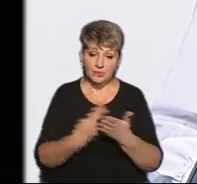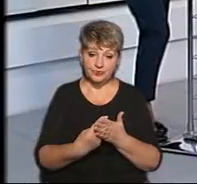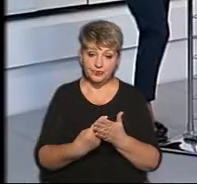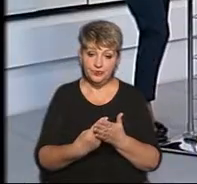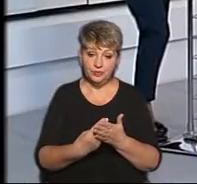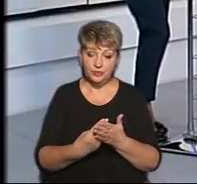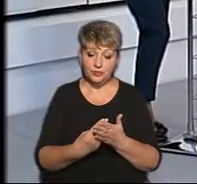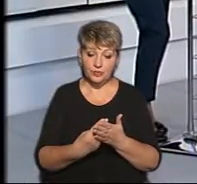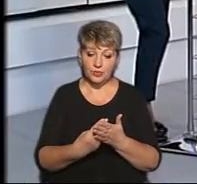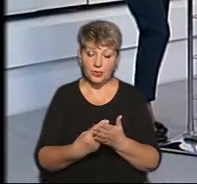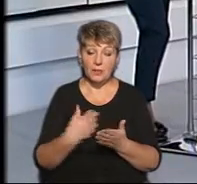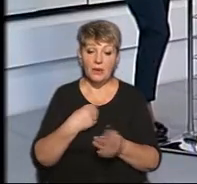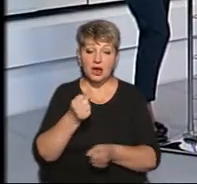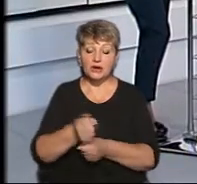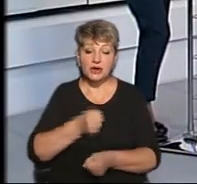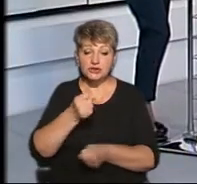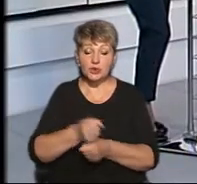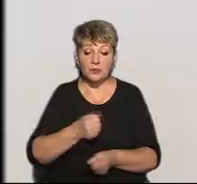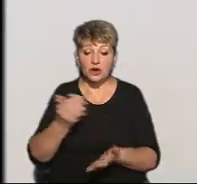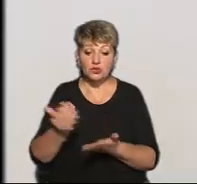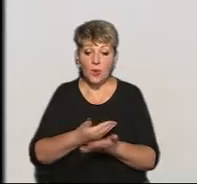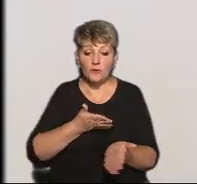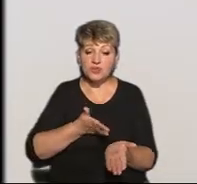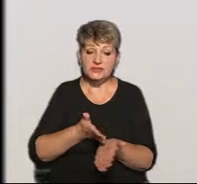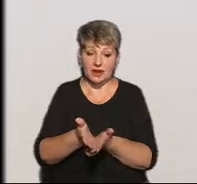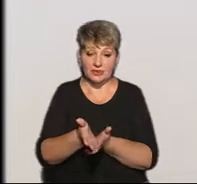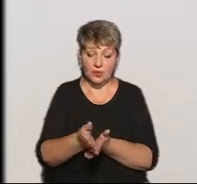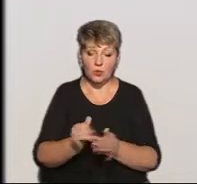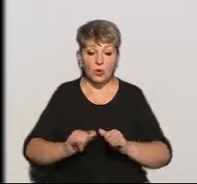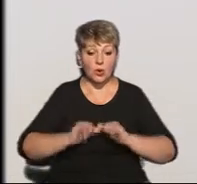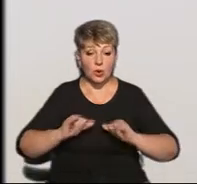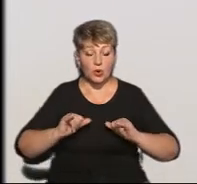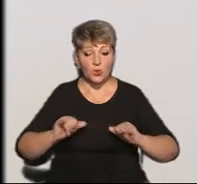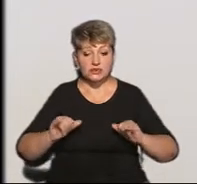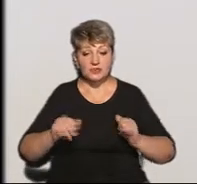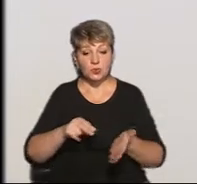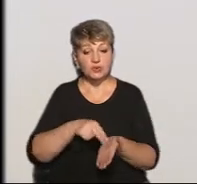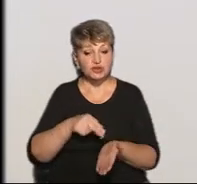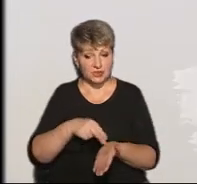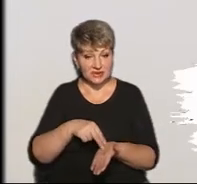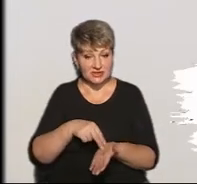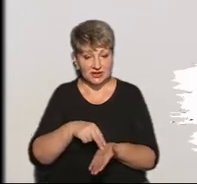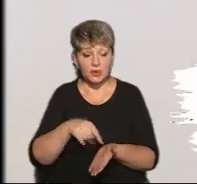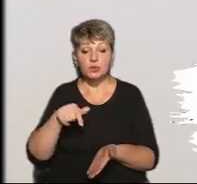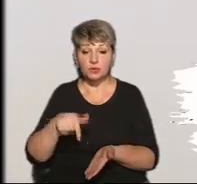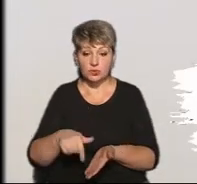все, ми розробили нову стратегію розвитку міста Черкаси. От